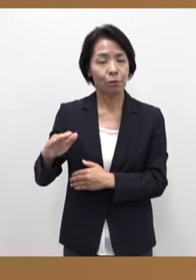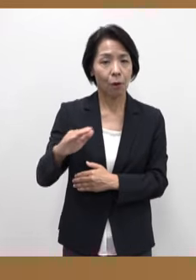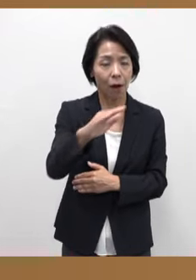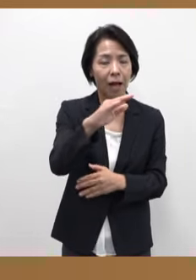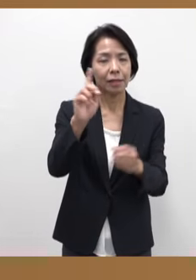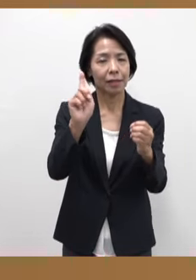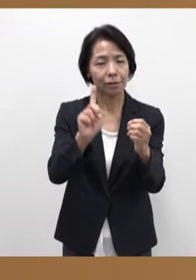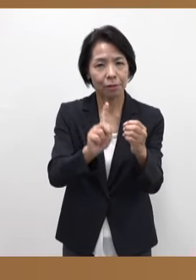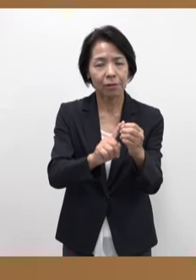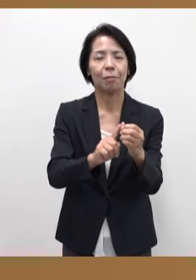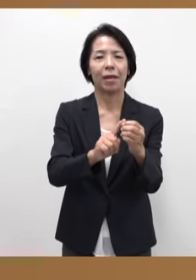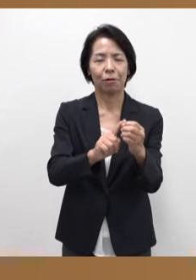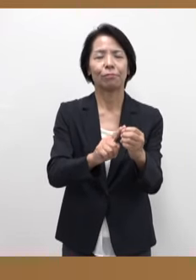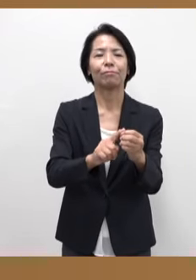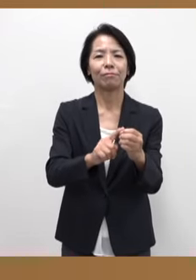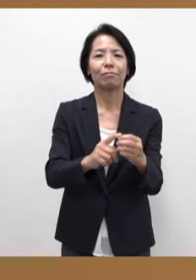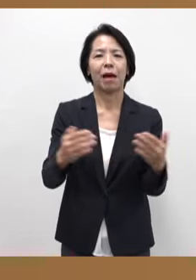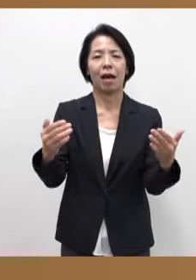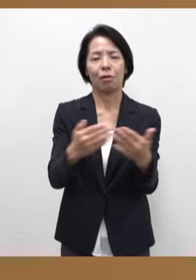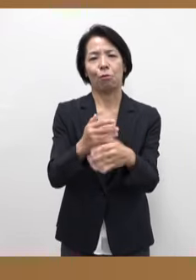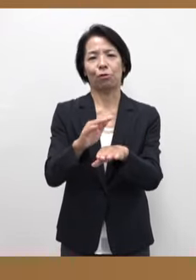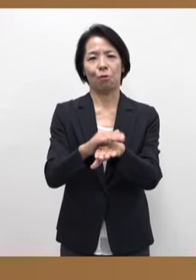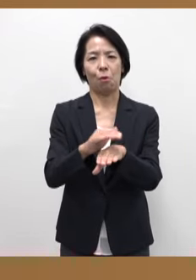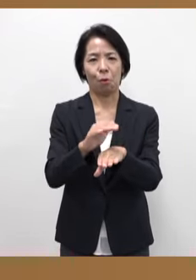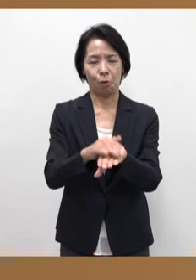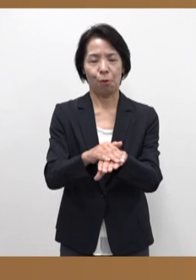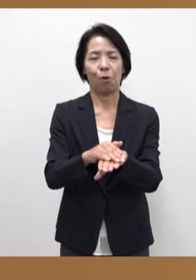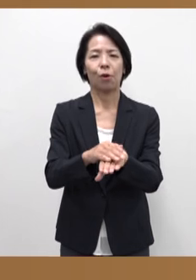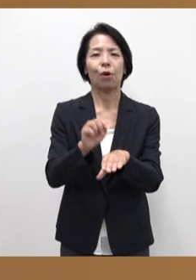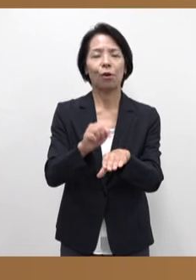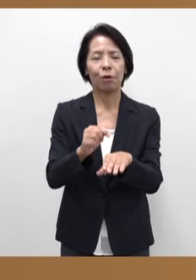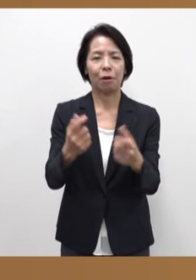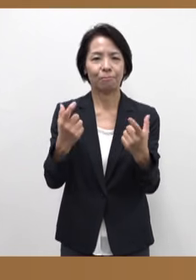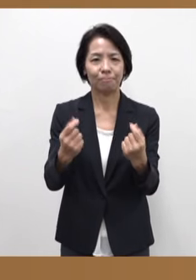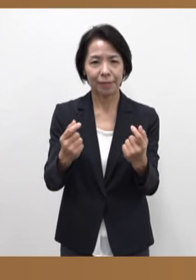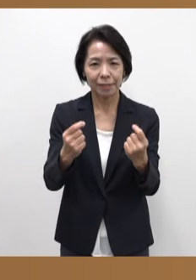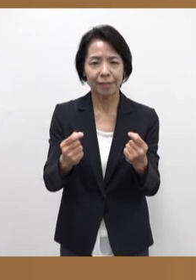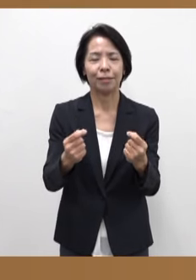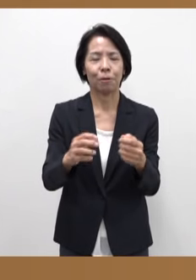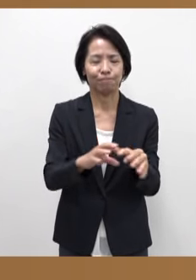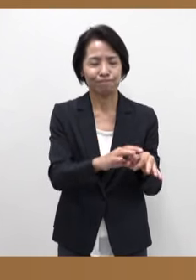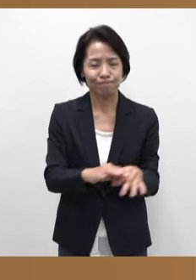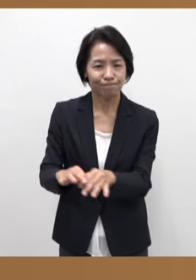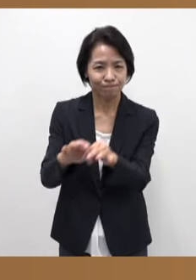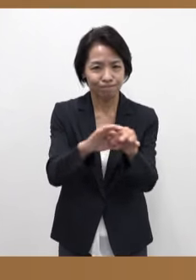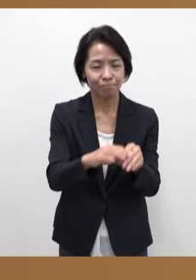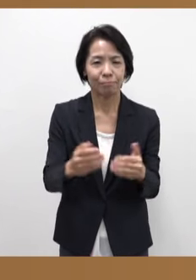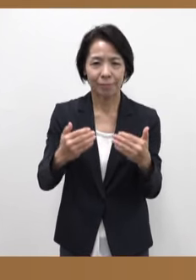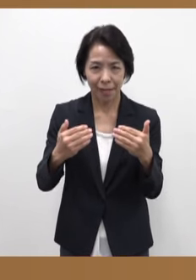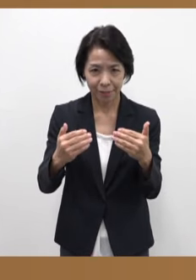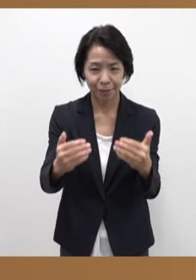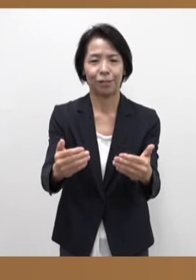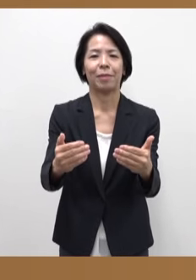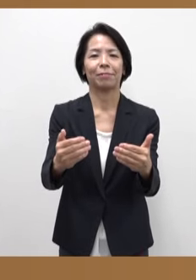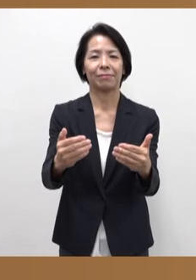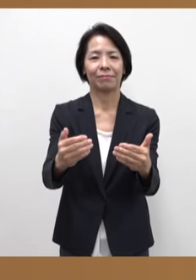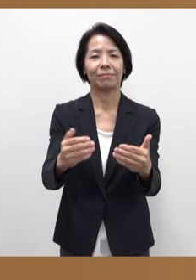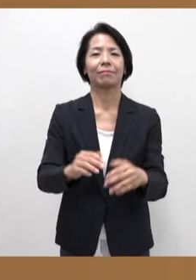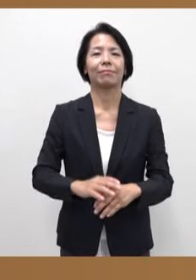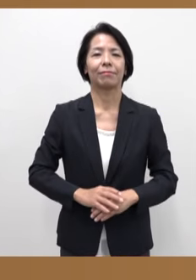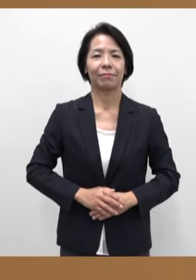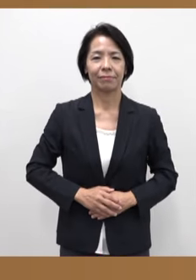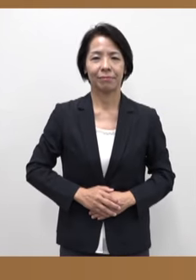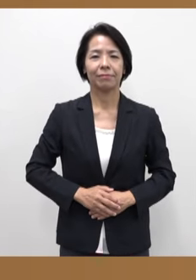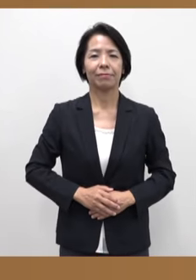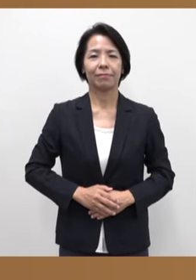な足の確保、これをしっかりとネットワークとして進めていく考えでございます。